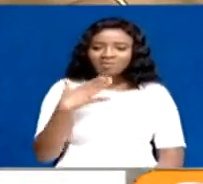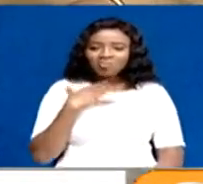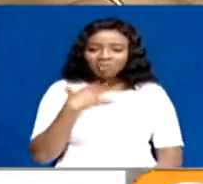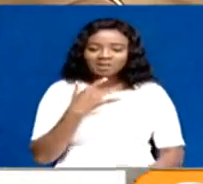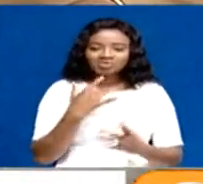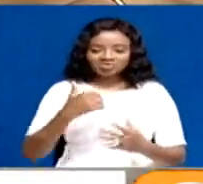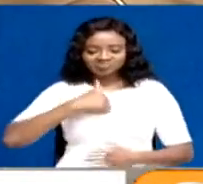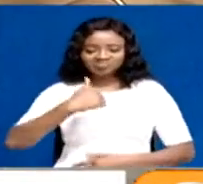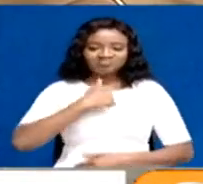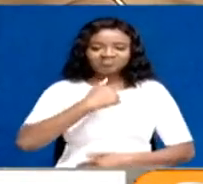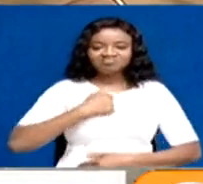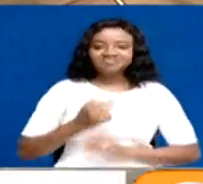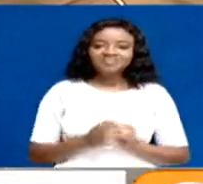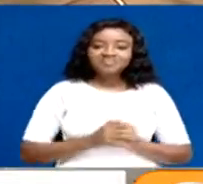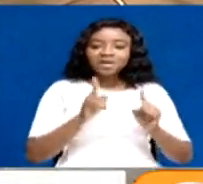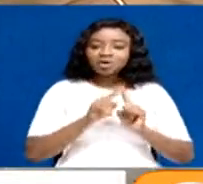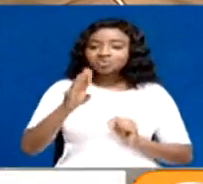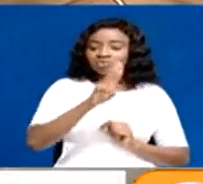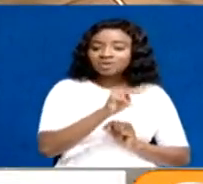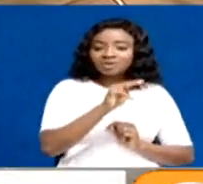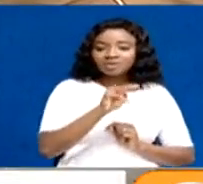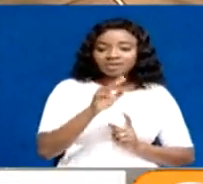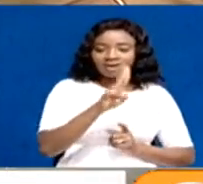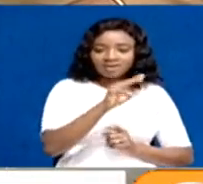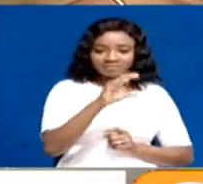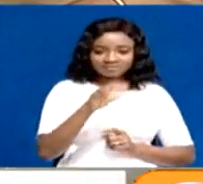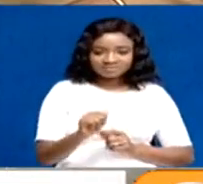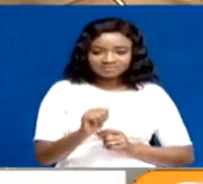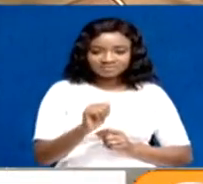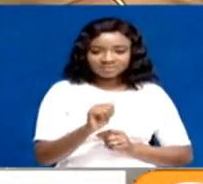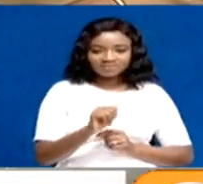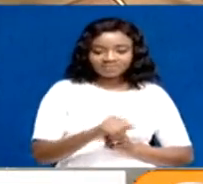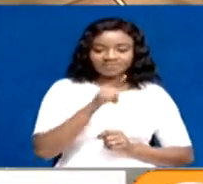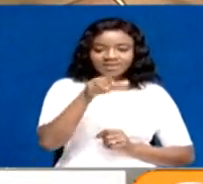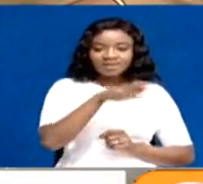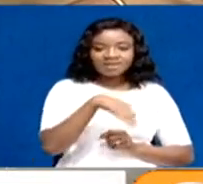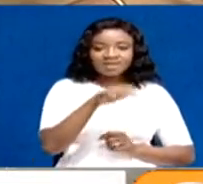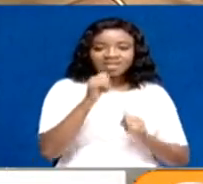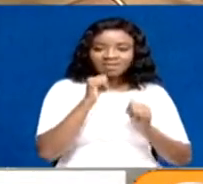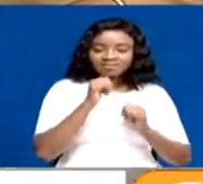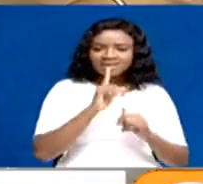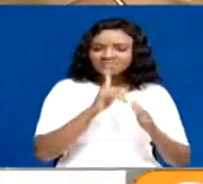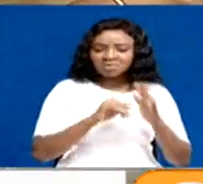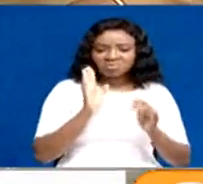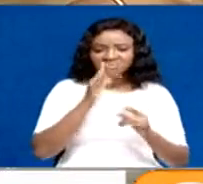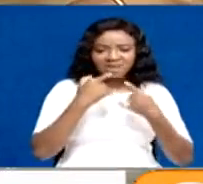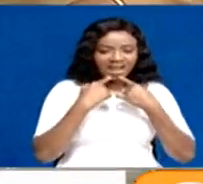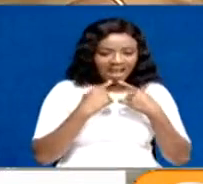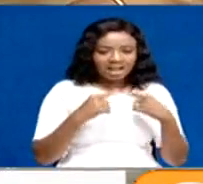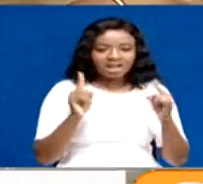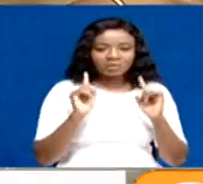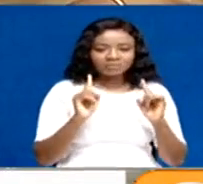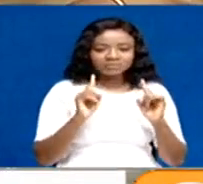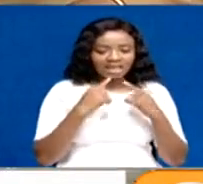kwake. Na mkinara wa ANC Musalia Mudavadi akiwa kaunti ya Nyamira anasema kuwa atatoa tangazo alilolitaja kuwa zito